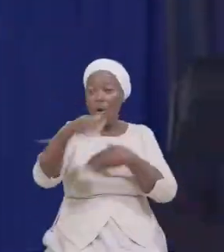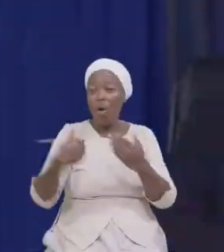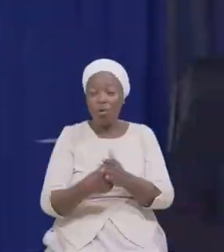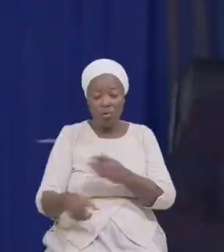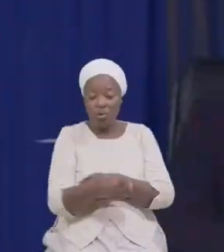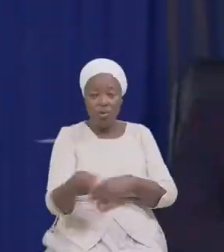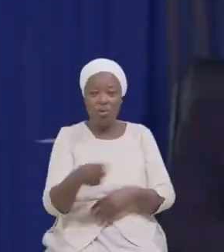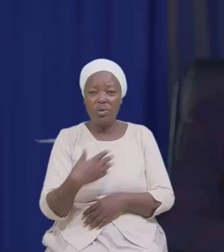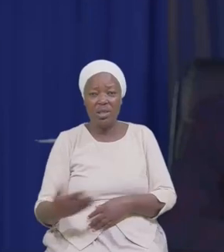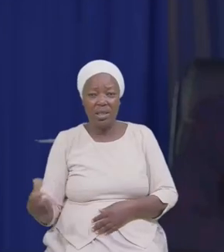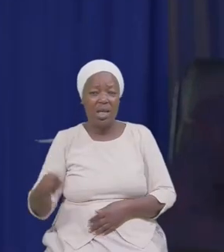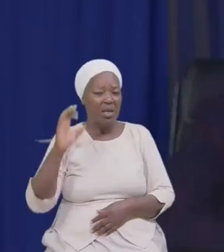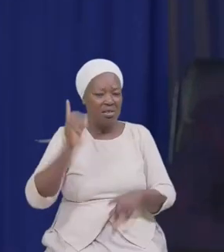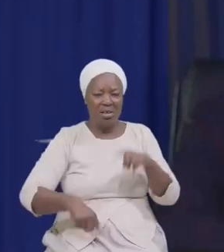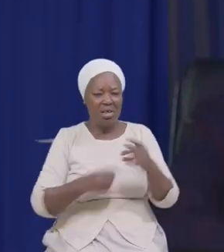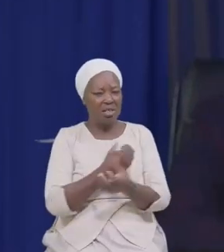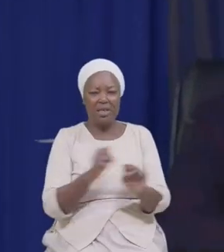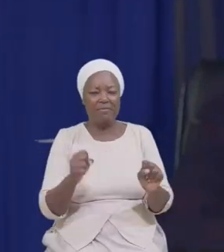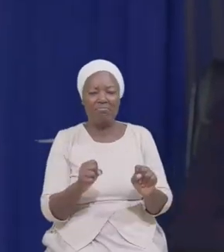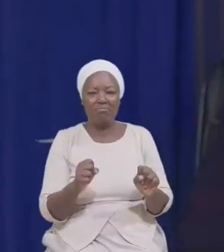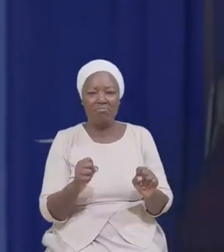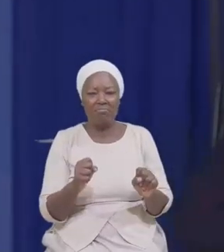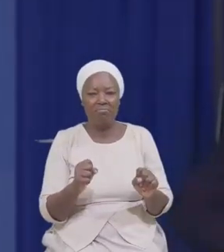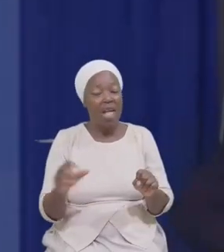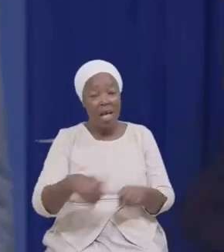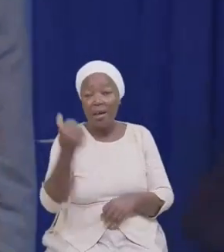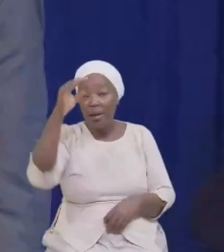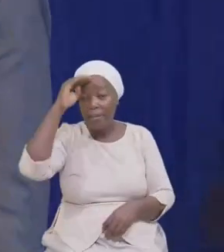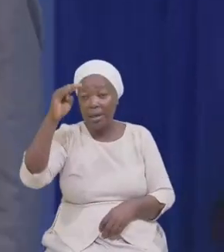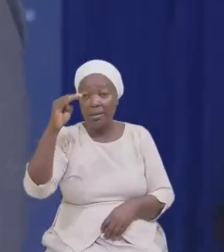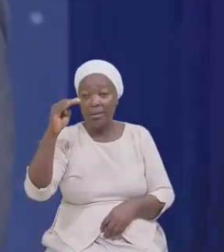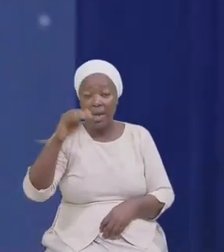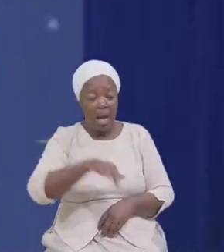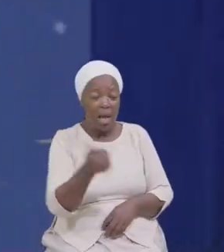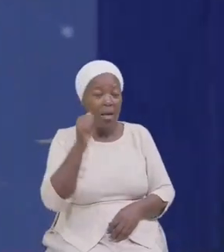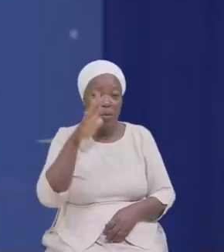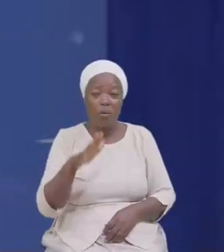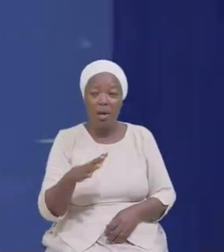choses ne peuvent pas sauver tout homme, toute femme,